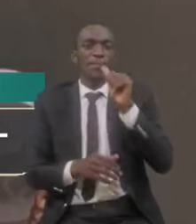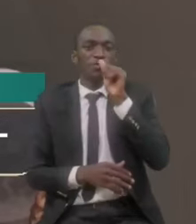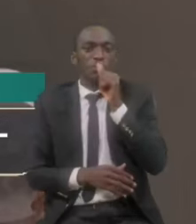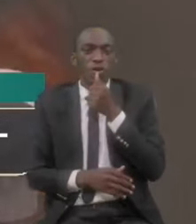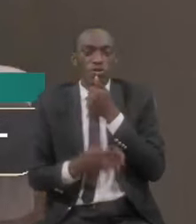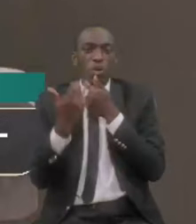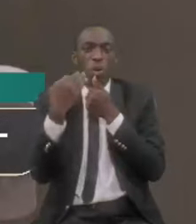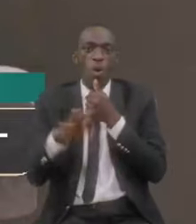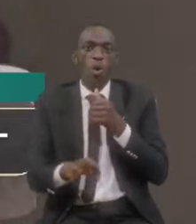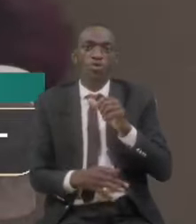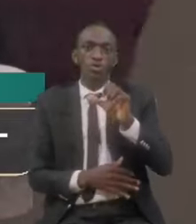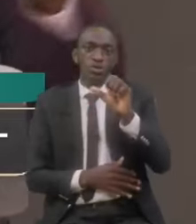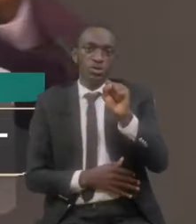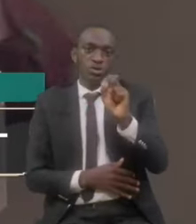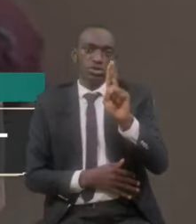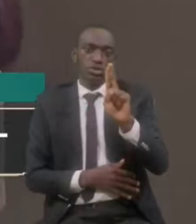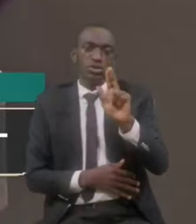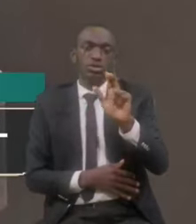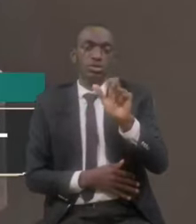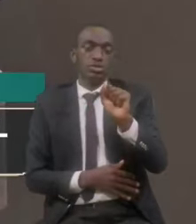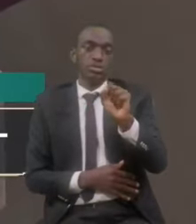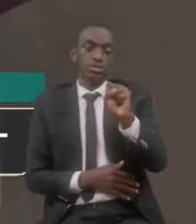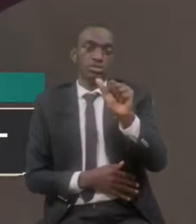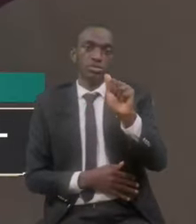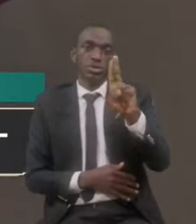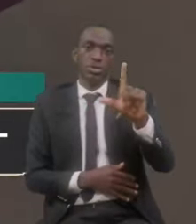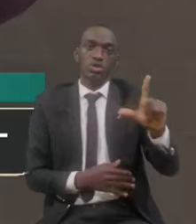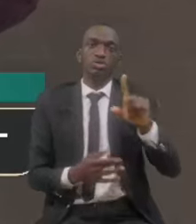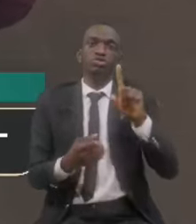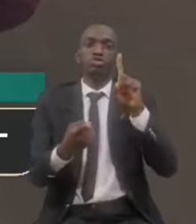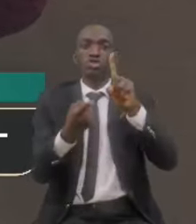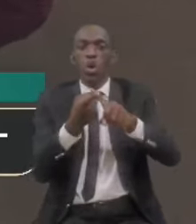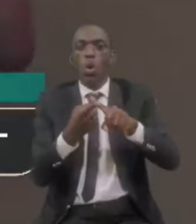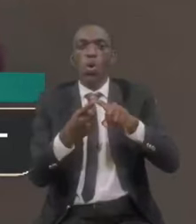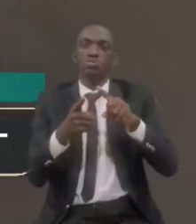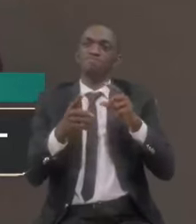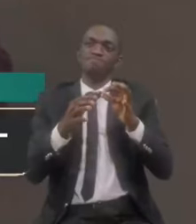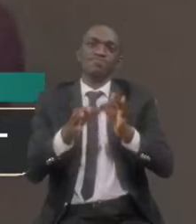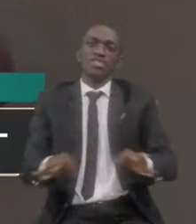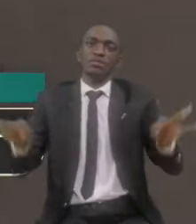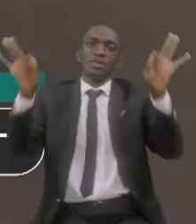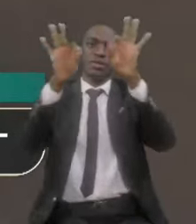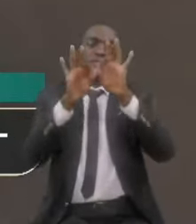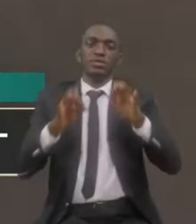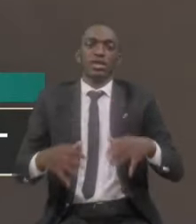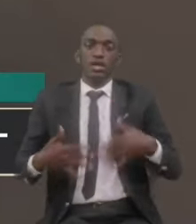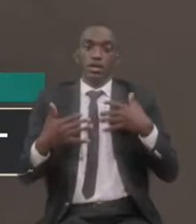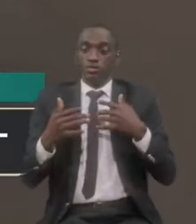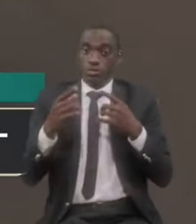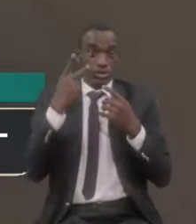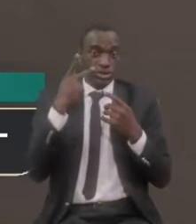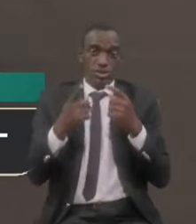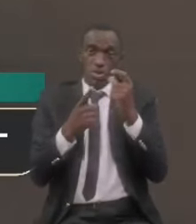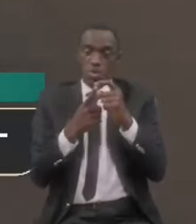Pour l'importance. Vous voyez la connexion encore. Saul. Et l'importance. Il y a